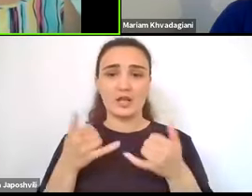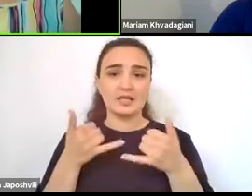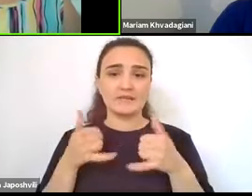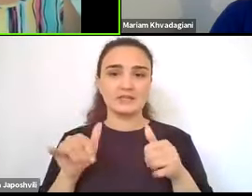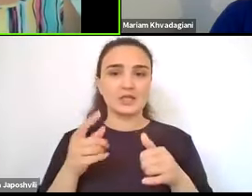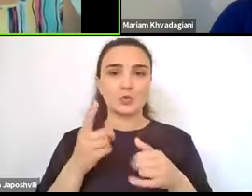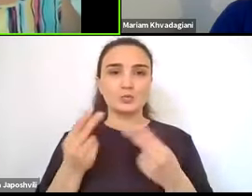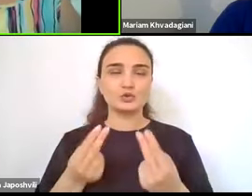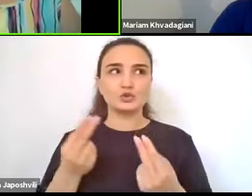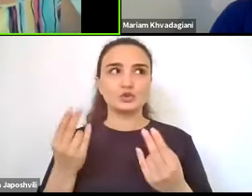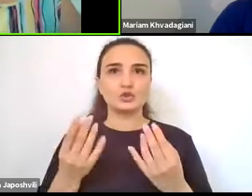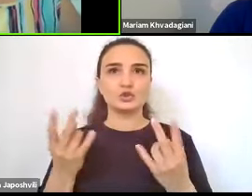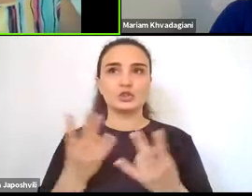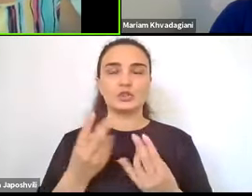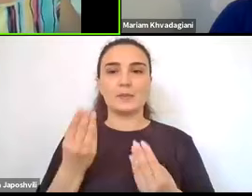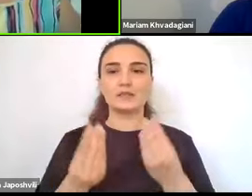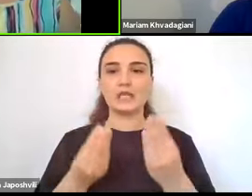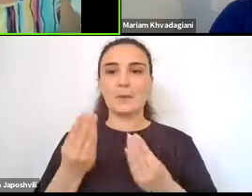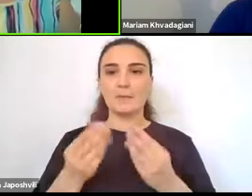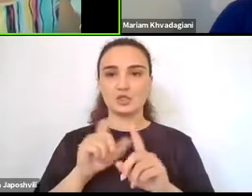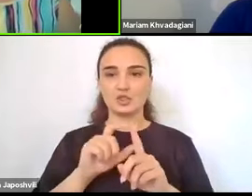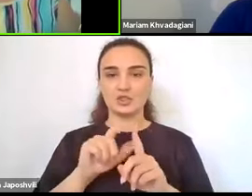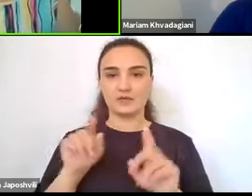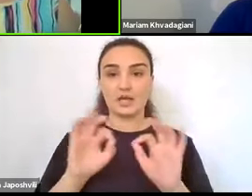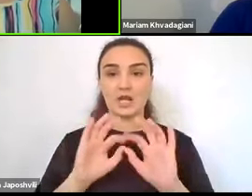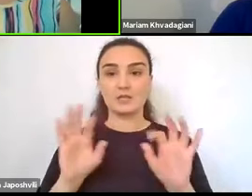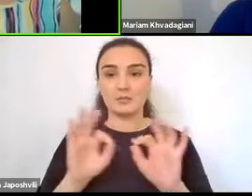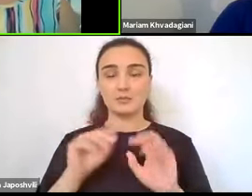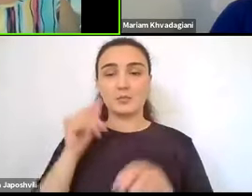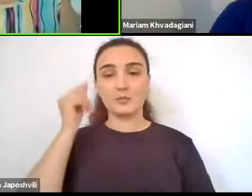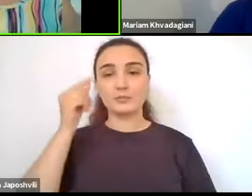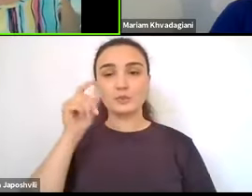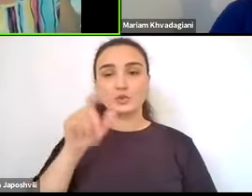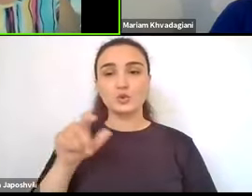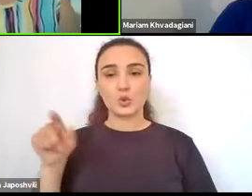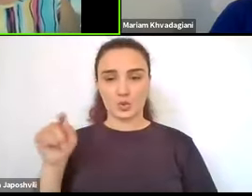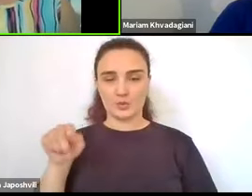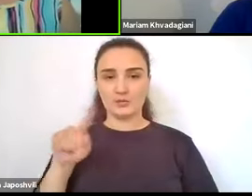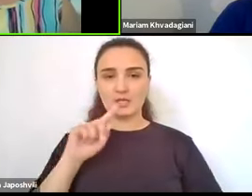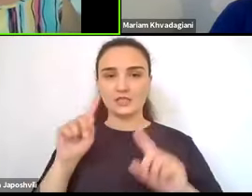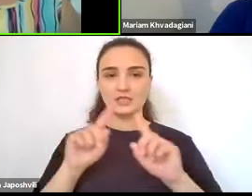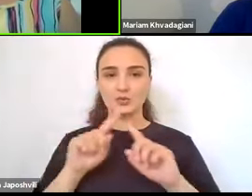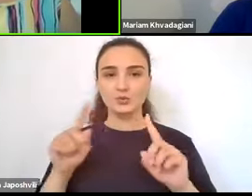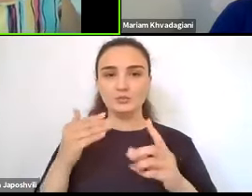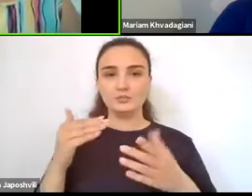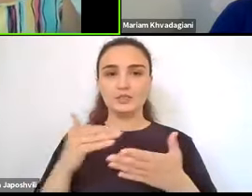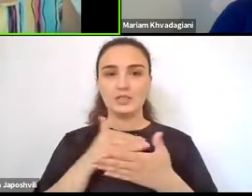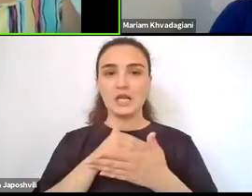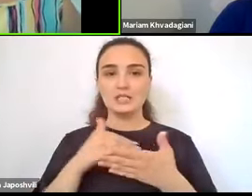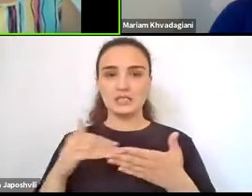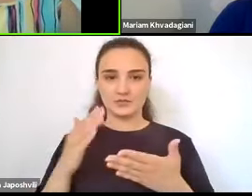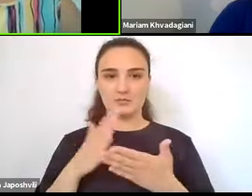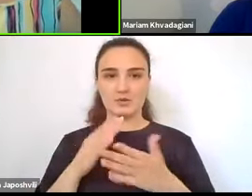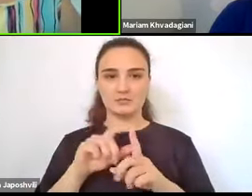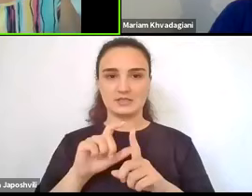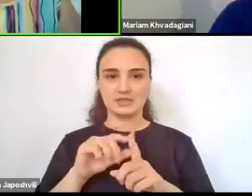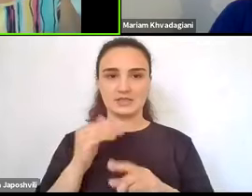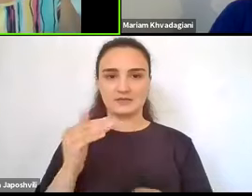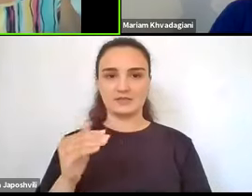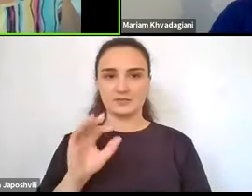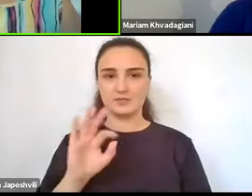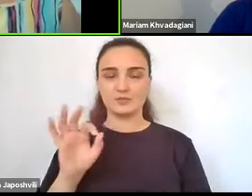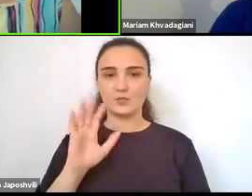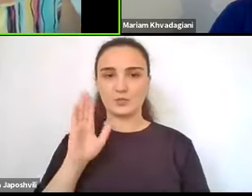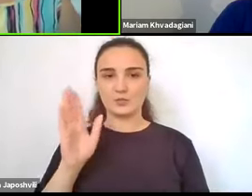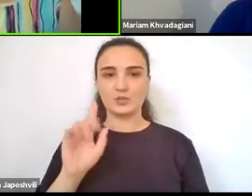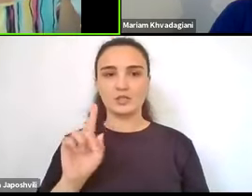ჭირდება თამაშს განმარტება, მაგრამ როგორც ნახავთ, ფსიქოლოგებს კიდე რაღაცა განსაკუთრებული განსაზღვრება გვაქვს აი ამ სიტყვის, ხო? ანუ ვისაუბრებთ